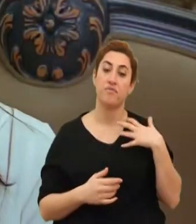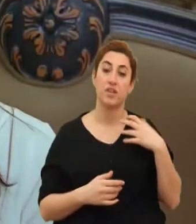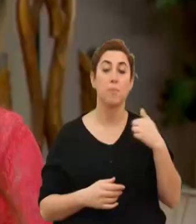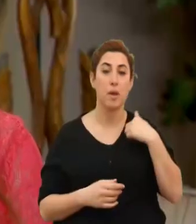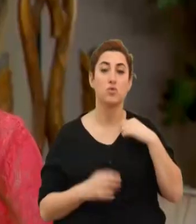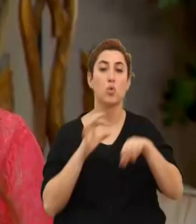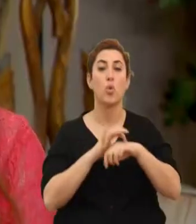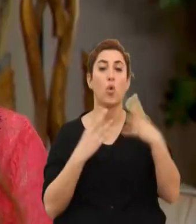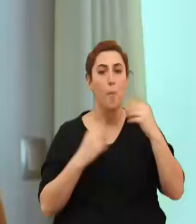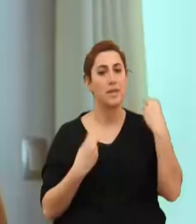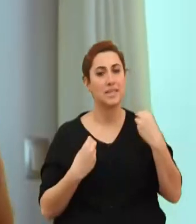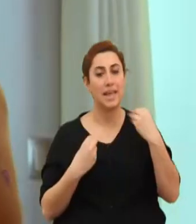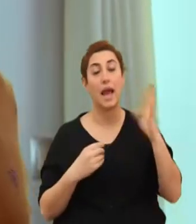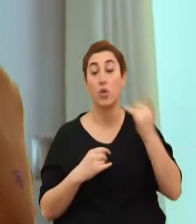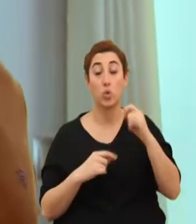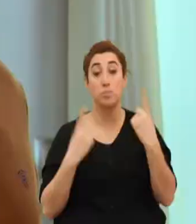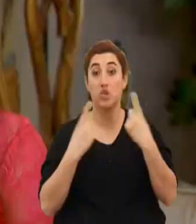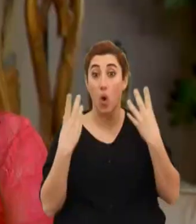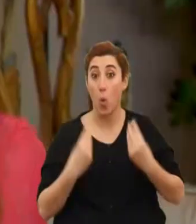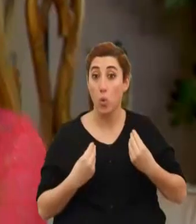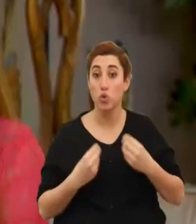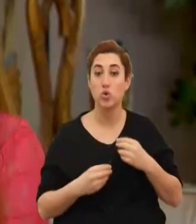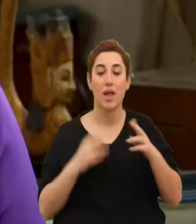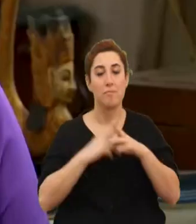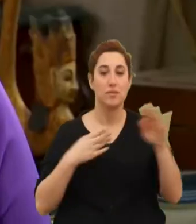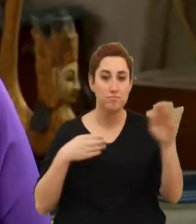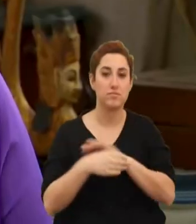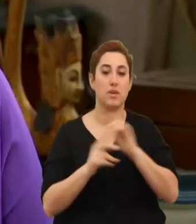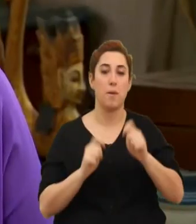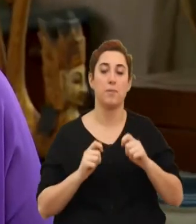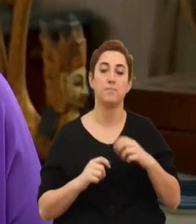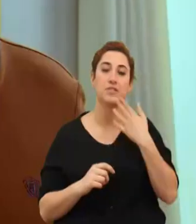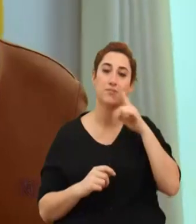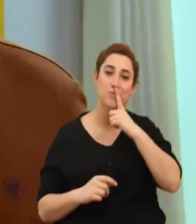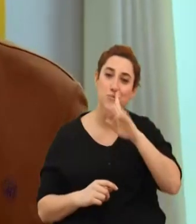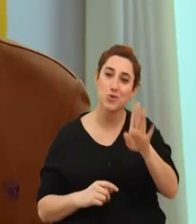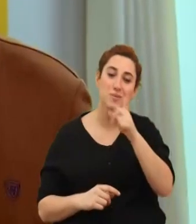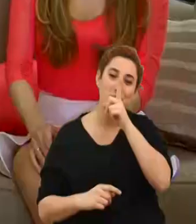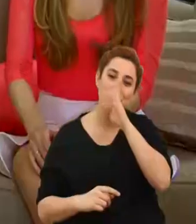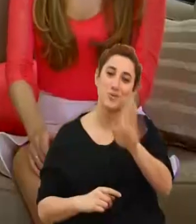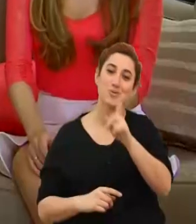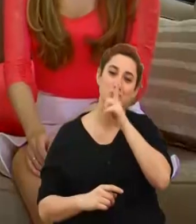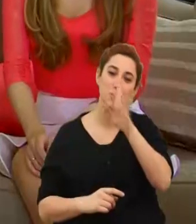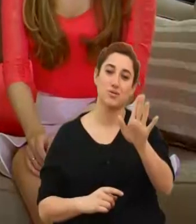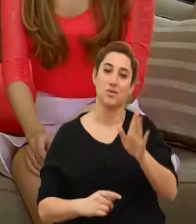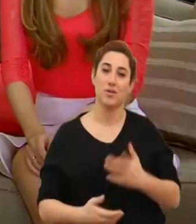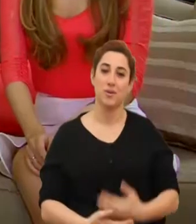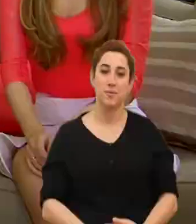anişkocuğum, bence doktorun olması iyi. Ay kötü bir şey falan olursa müdahale eder. Kızım bir sus da ya, bir sus da